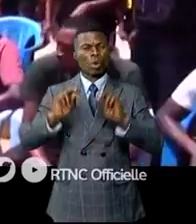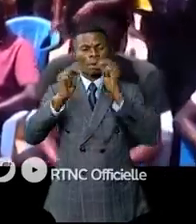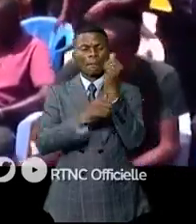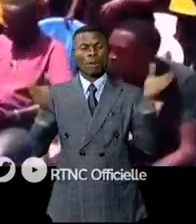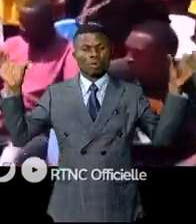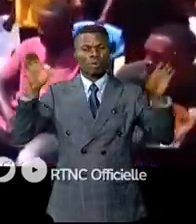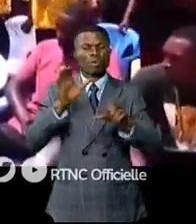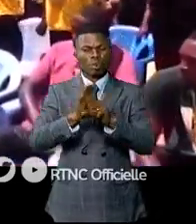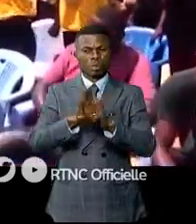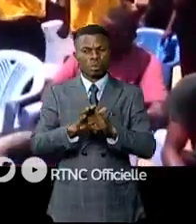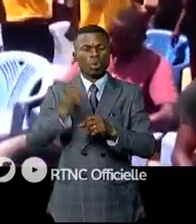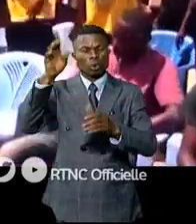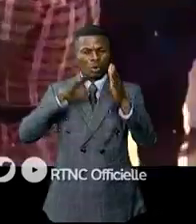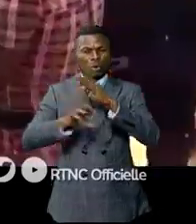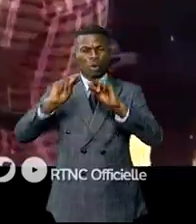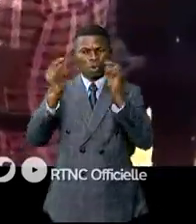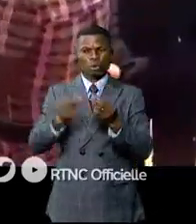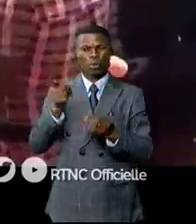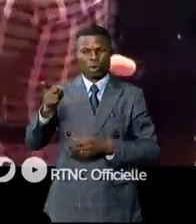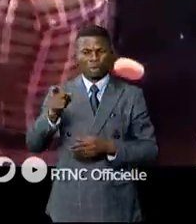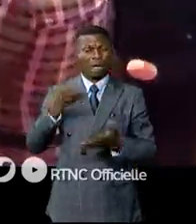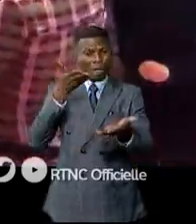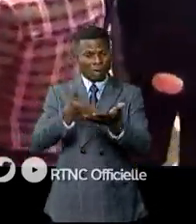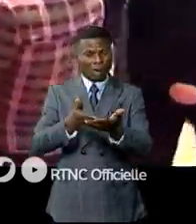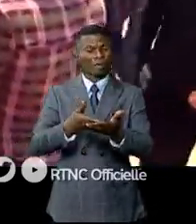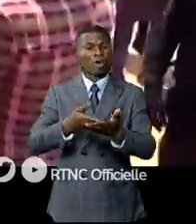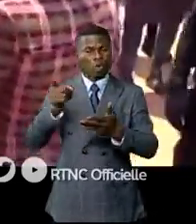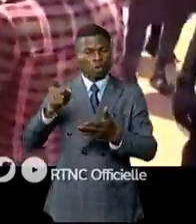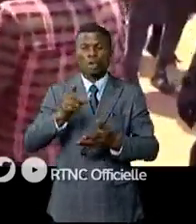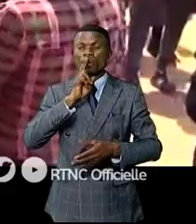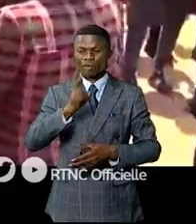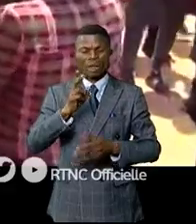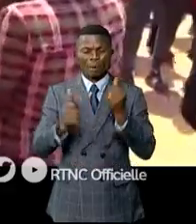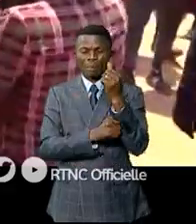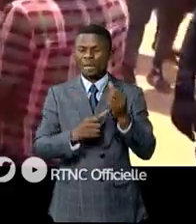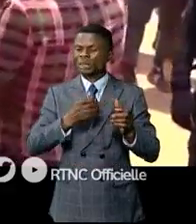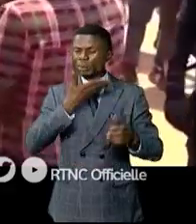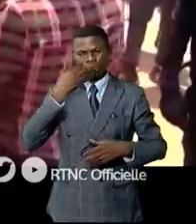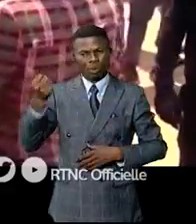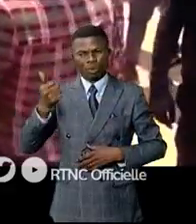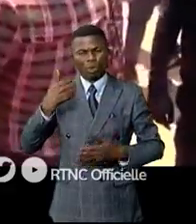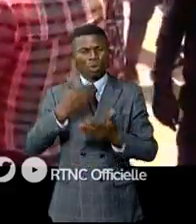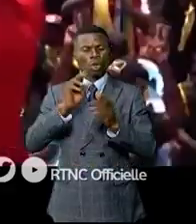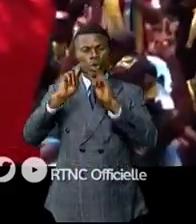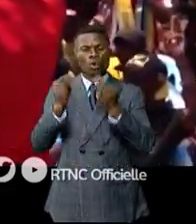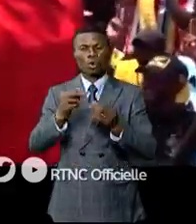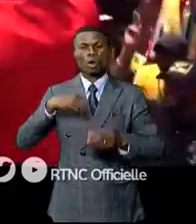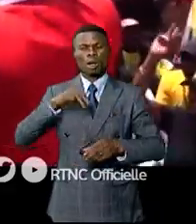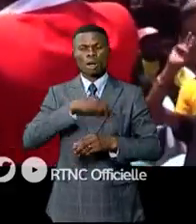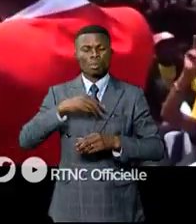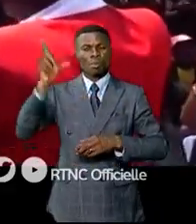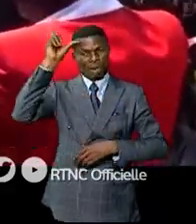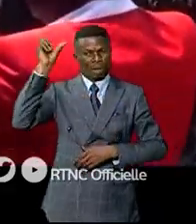sa cérémonie d'adhésion à l'UNAFEC est une preuve éloquente. Un public hétérogène composé des membres de